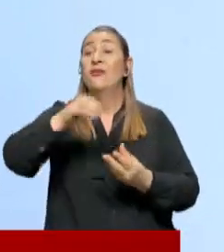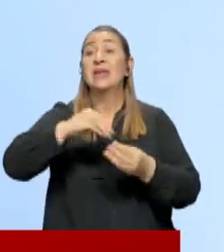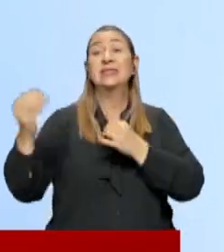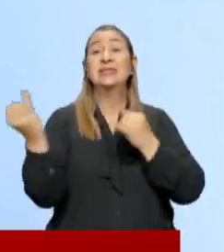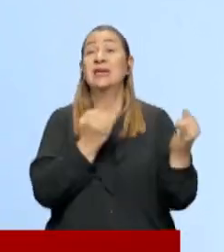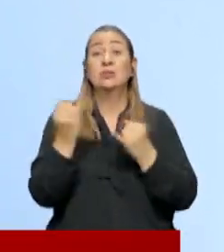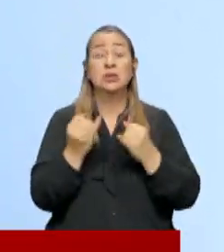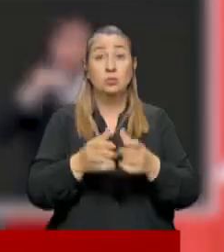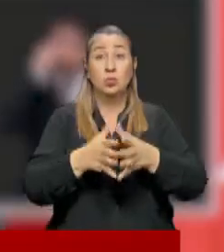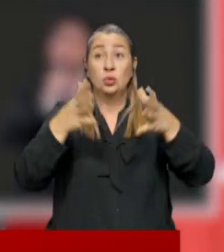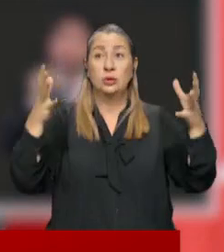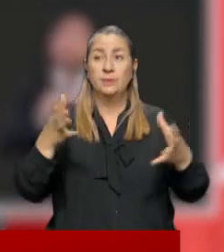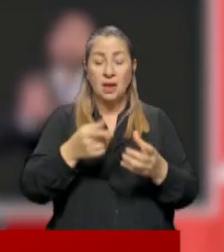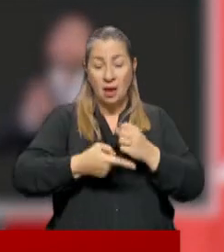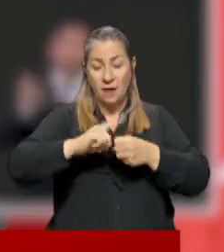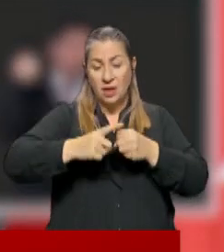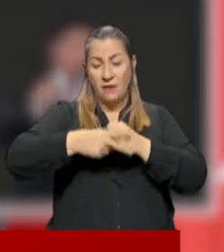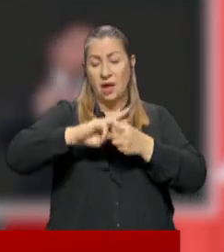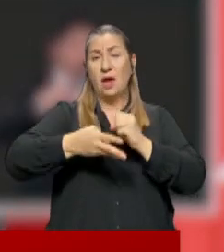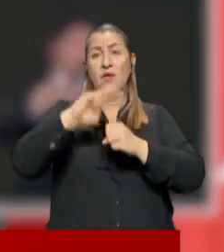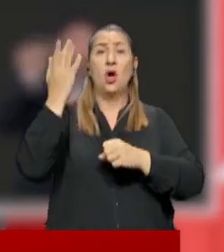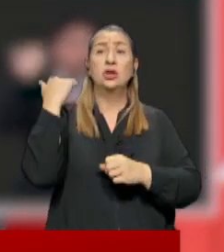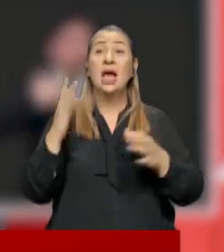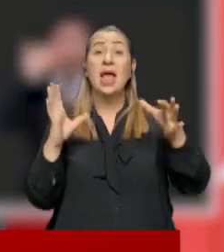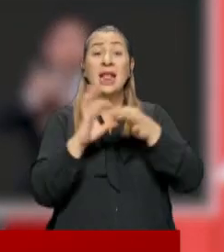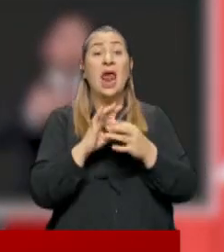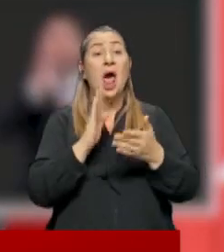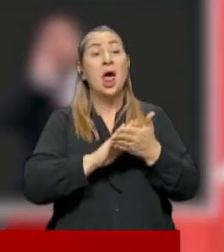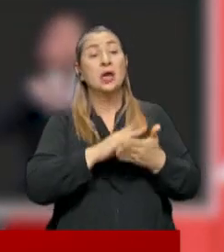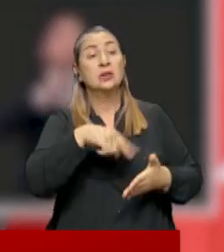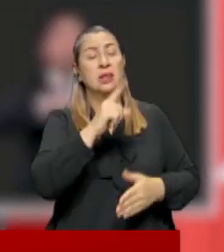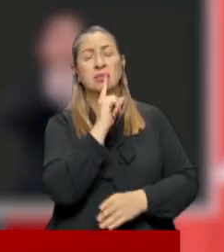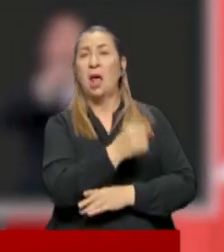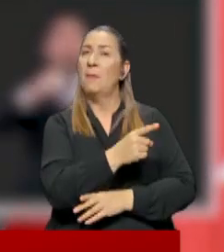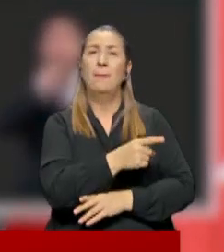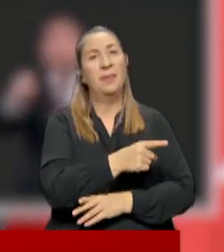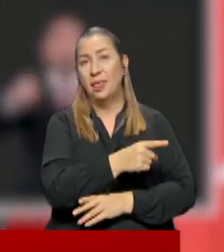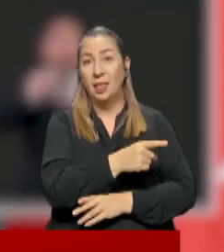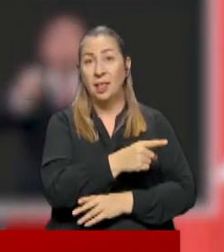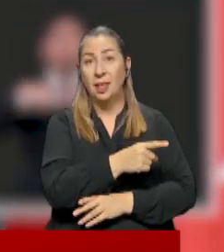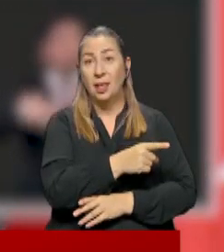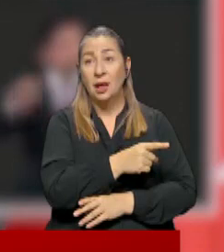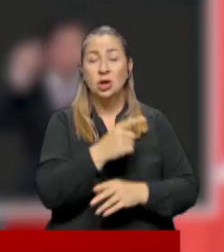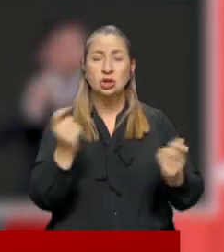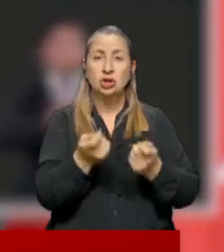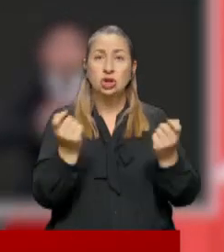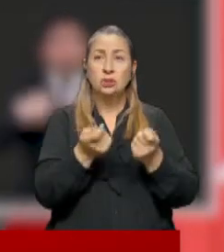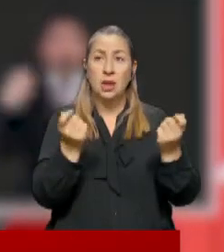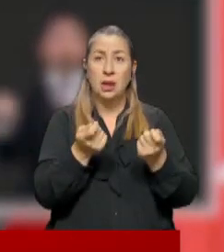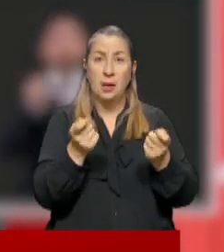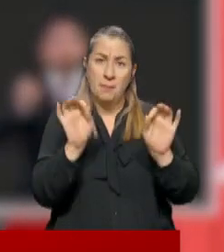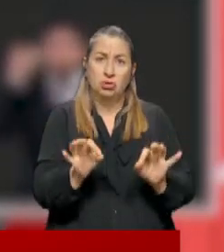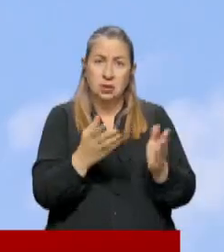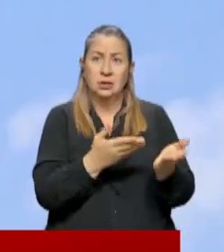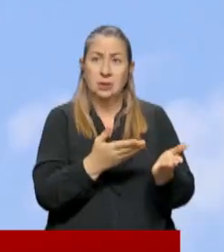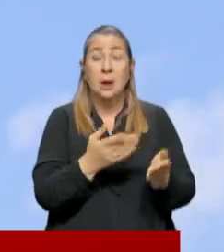faiz tartışması alevlendi haftalar öncesinden ilgili arkadaşlarıma talimat larımızı verdik çalışmaları